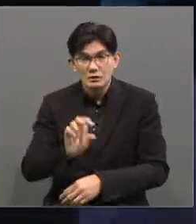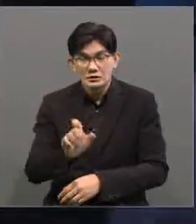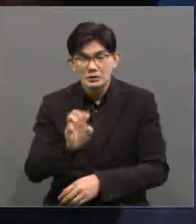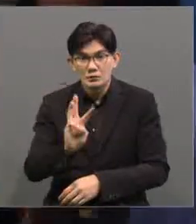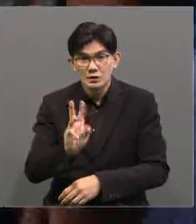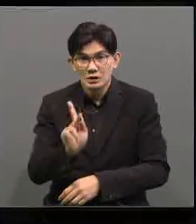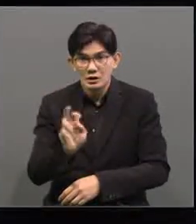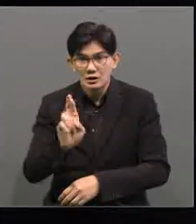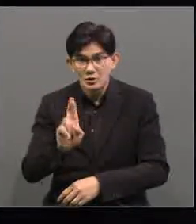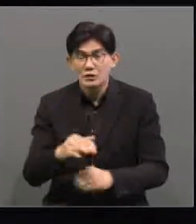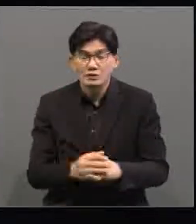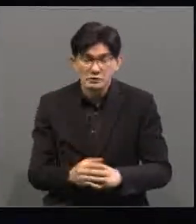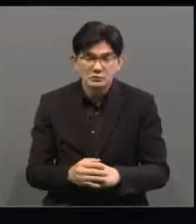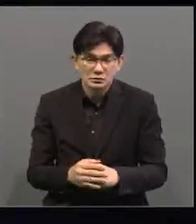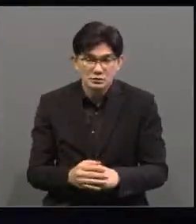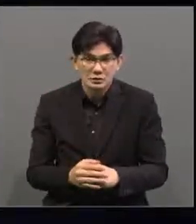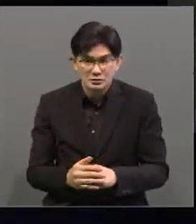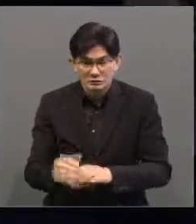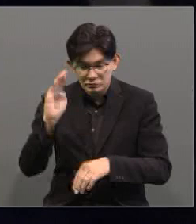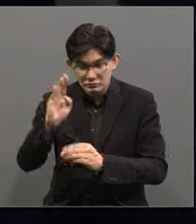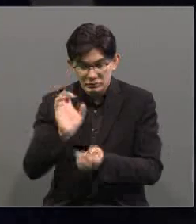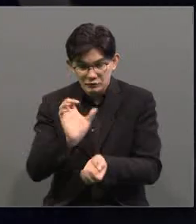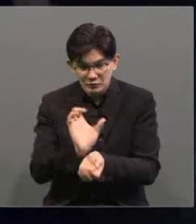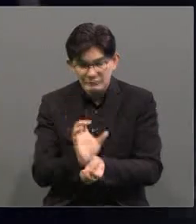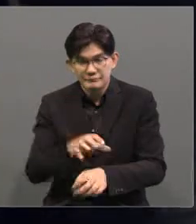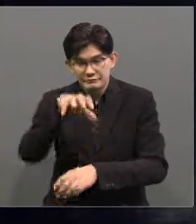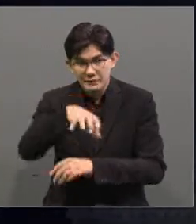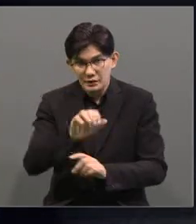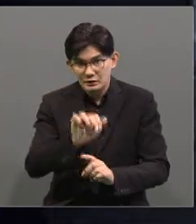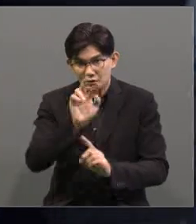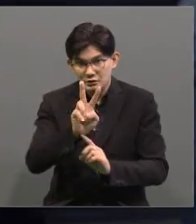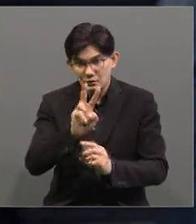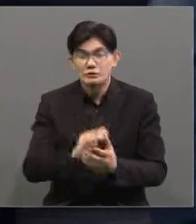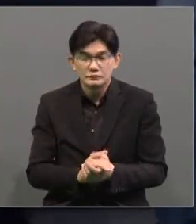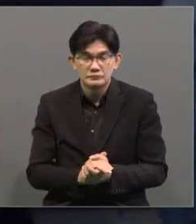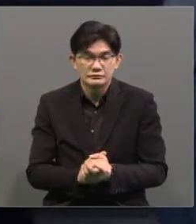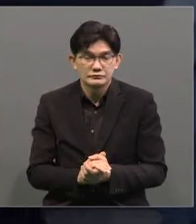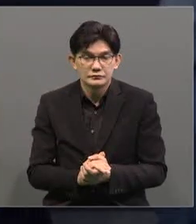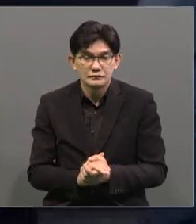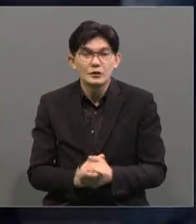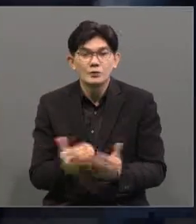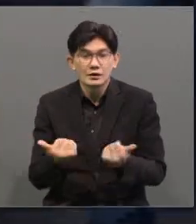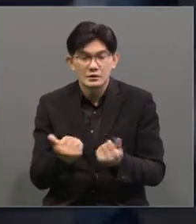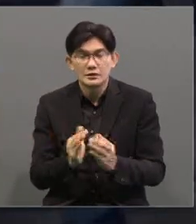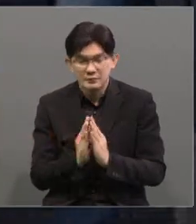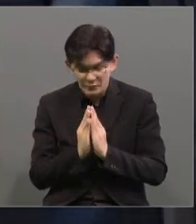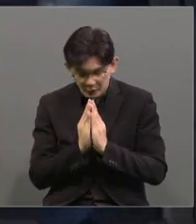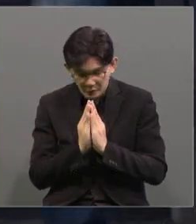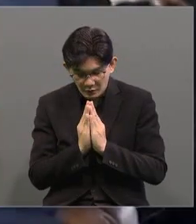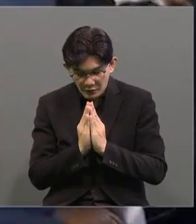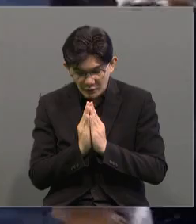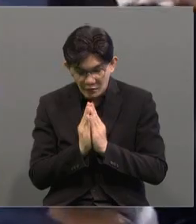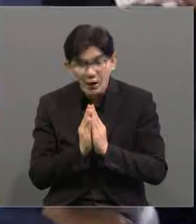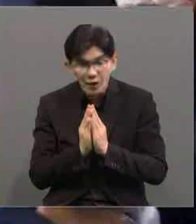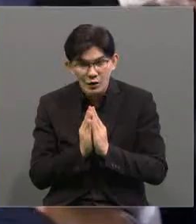วสารวัตรสถานีตำรวจทางหลวง1กองกำกับการ2กองบังคับการตำรวจทางหลวงวันนี้ทำพิธีอัญเชิญดวง